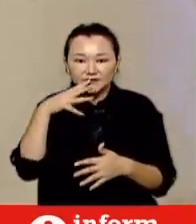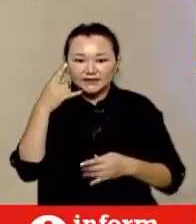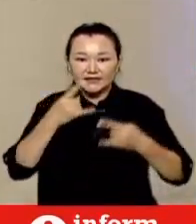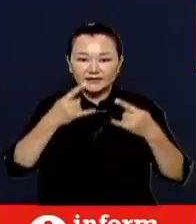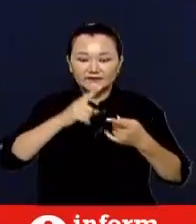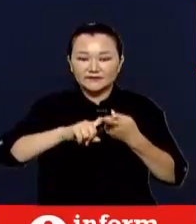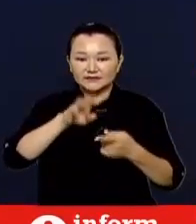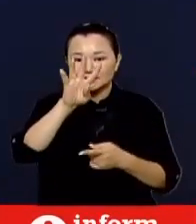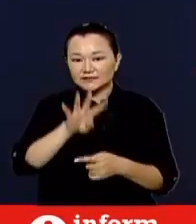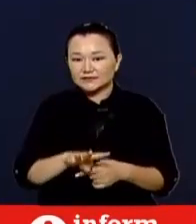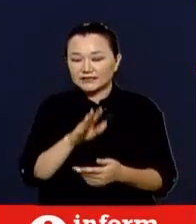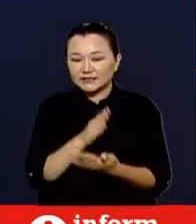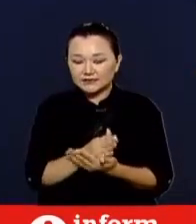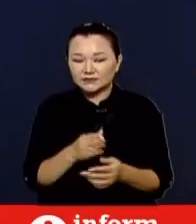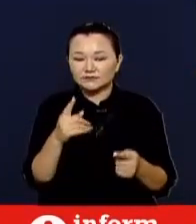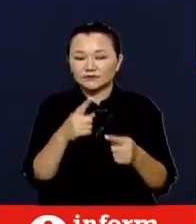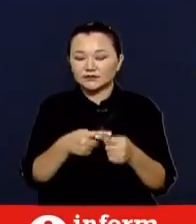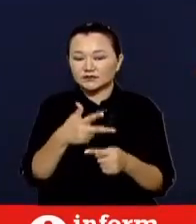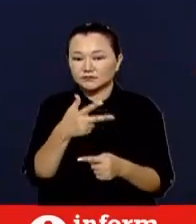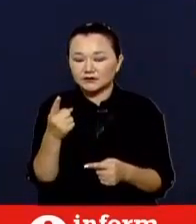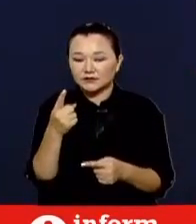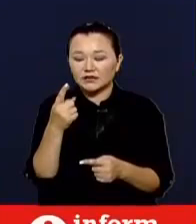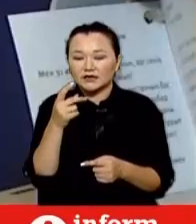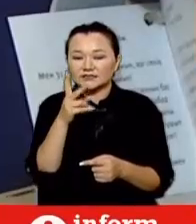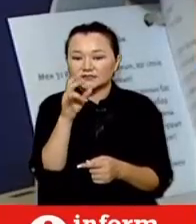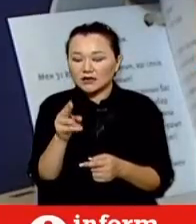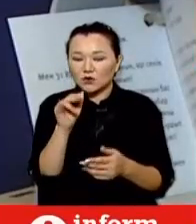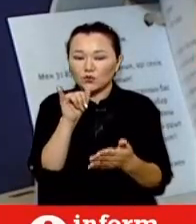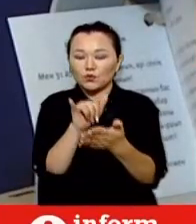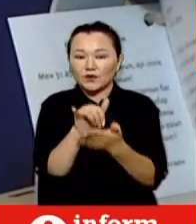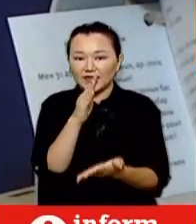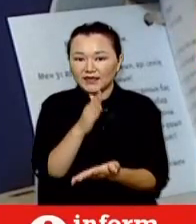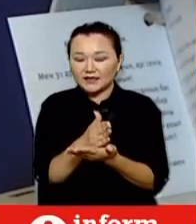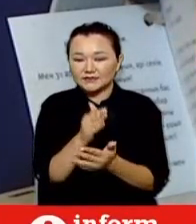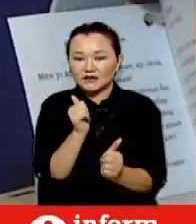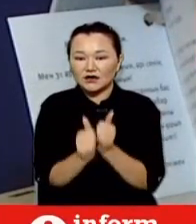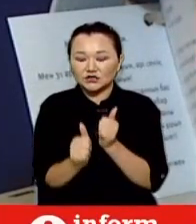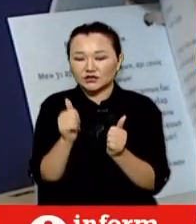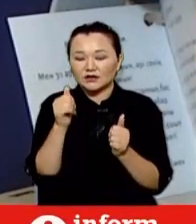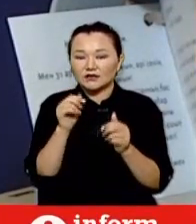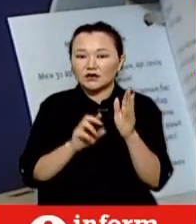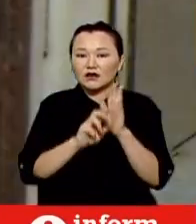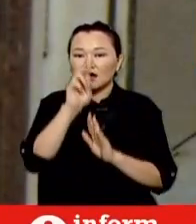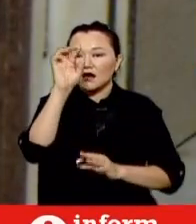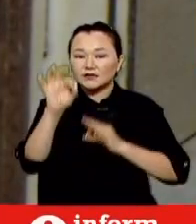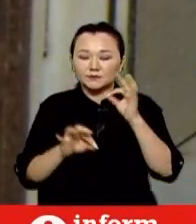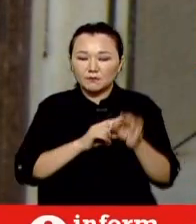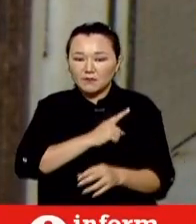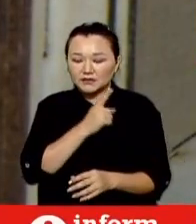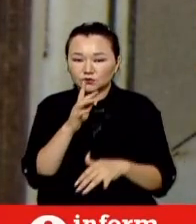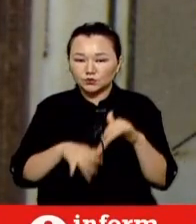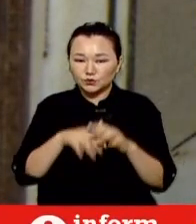телевизиялық жолақ белгіленген. Сонымен бірге 31-ші арнаның белгісі де орналастырылған. Әрбір ғарышкерді кәсіби шеберлер қолмен